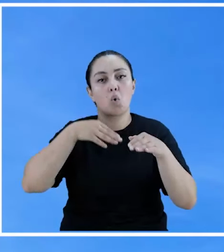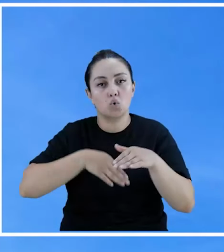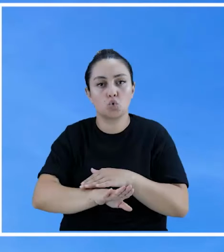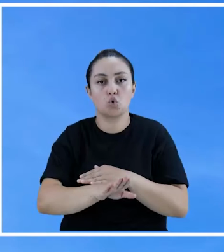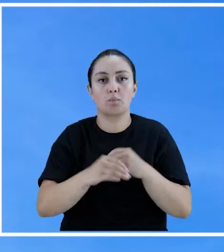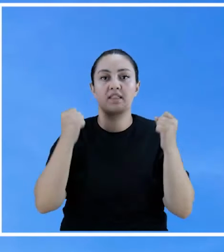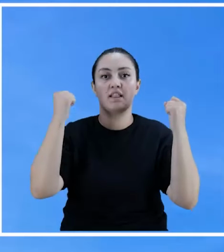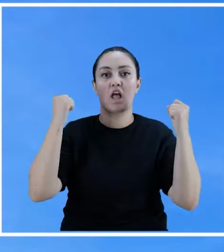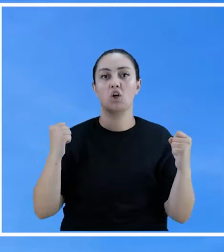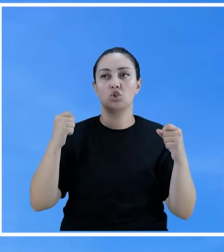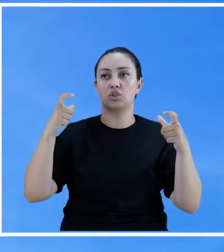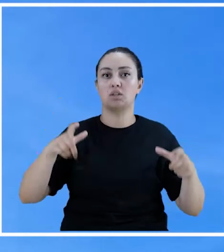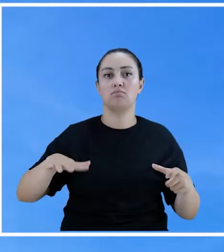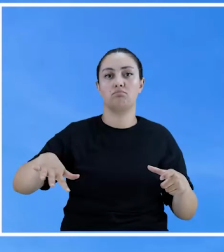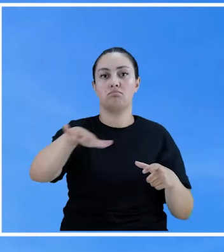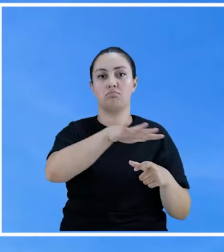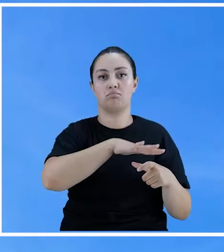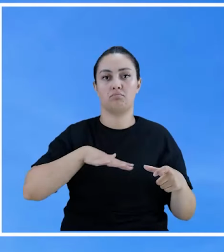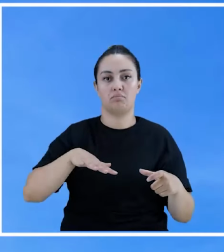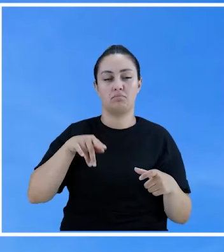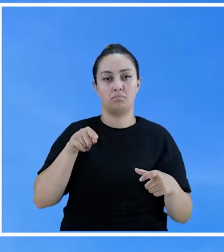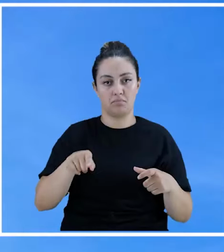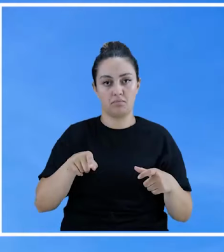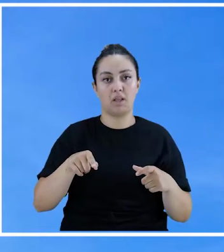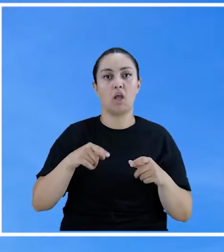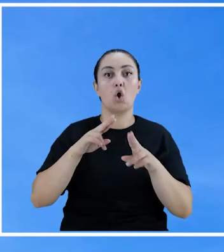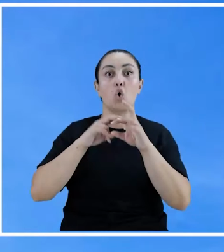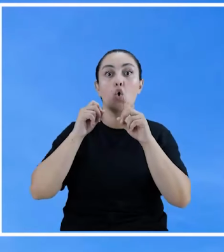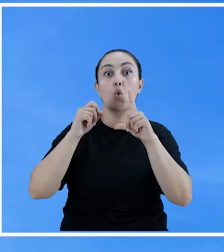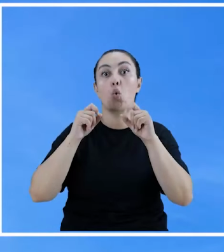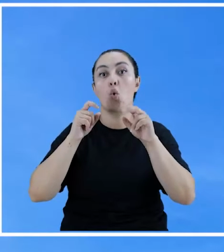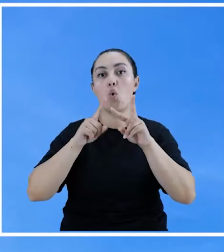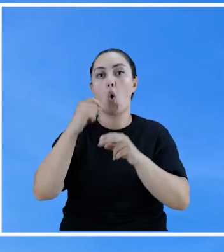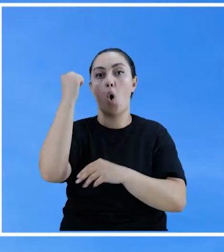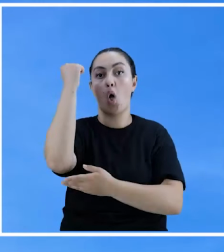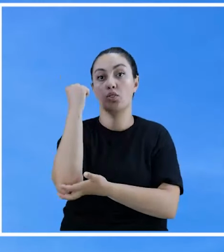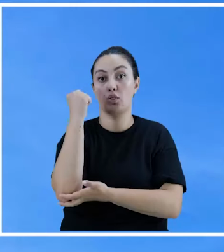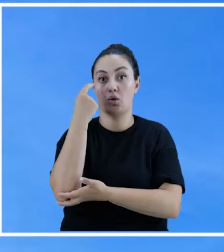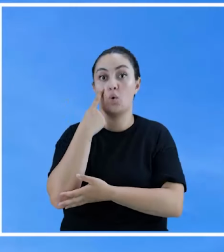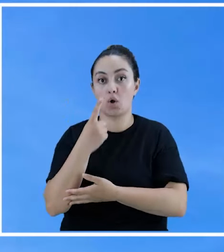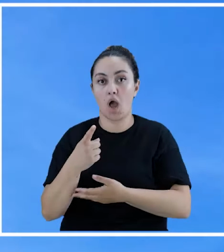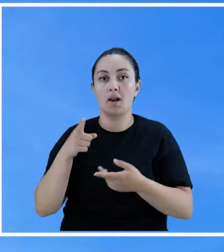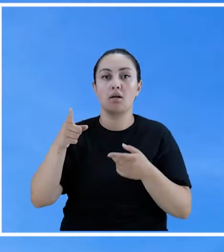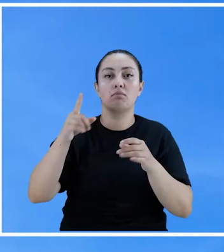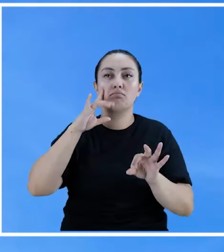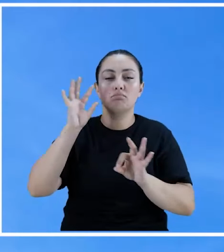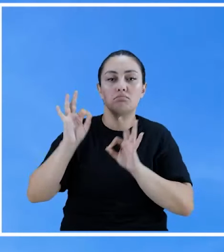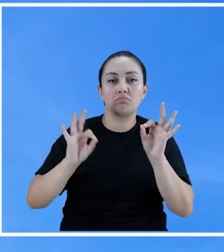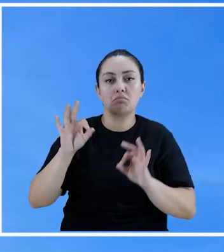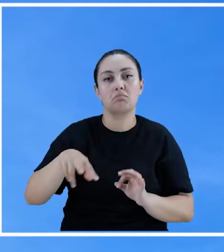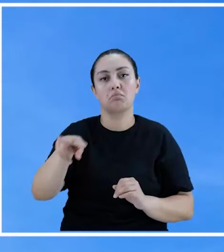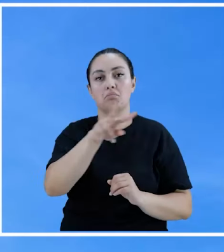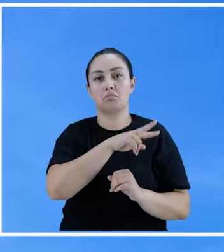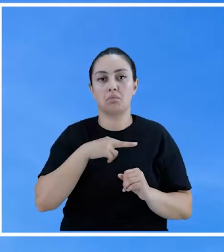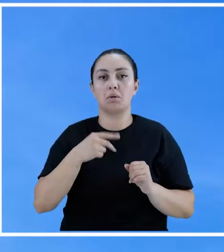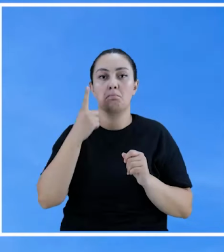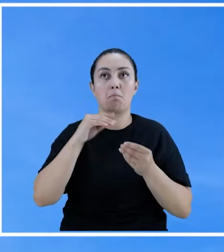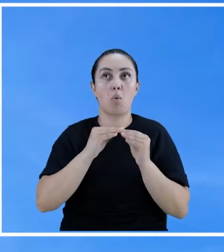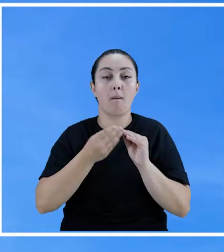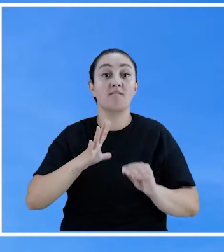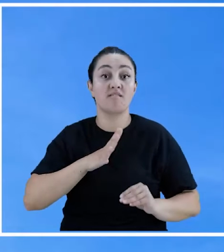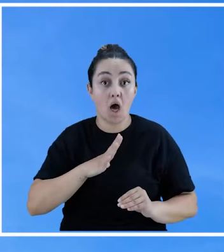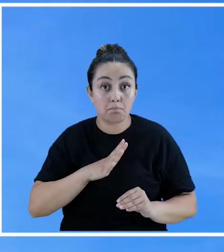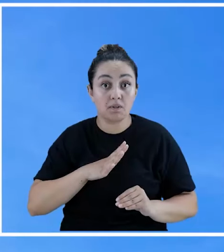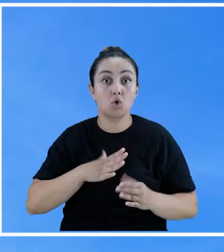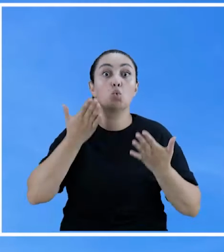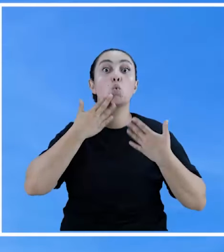Bodrumun da taşıyıcılarında, taşıyıcılar dediğimiz işte kolonlarında, kirişlerinde ya da perde duvarda herhangi bir sıkıntı